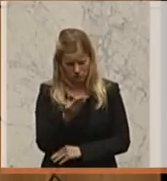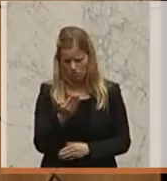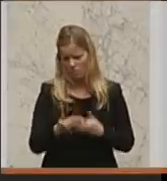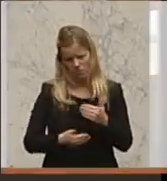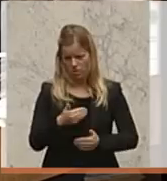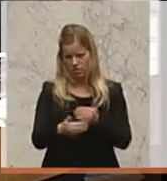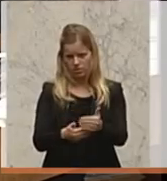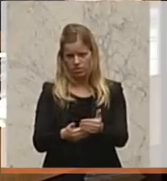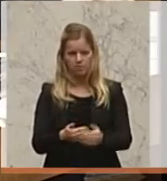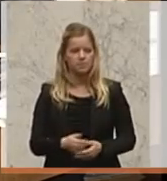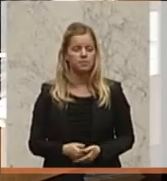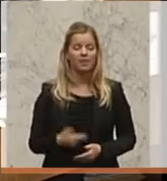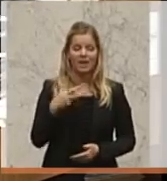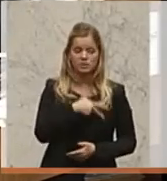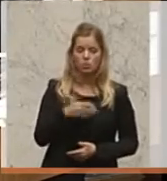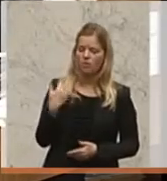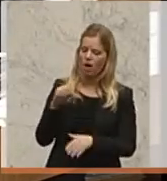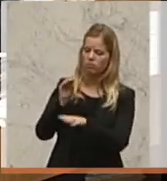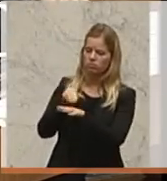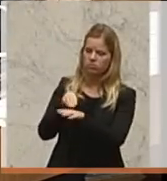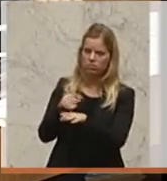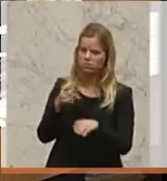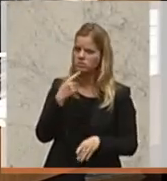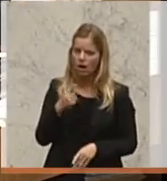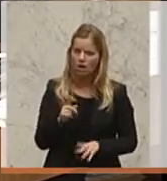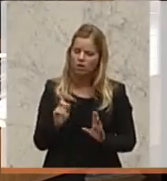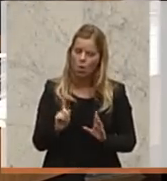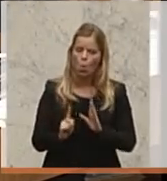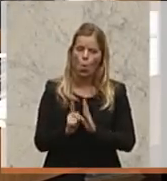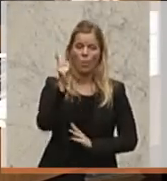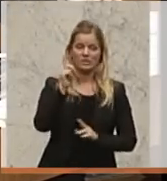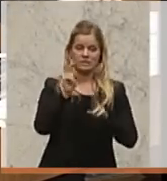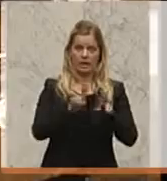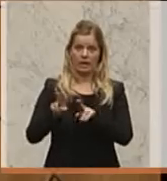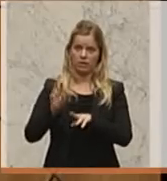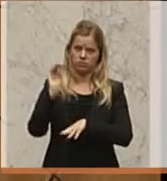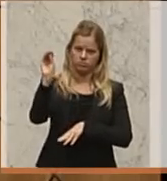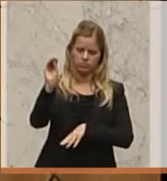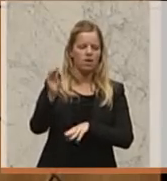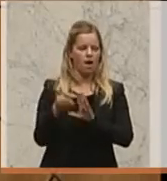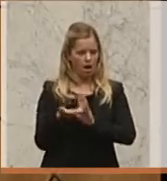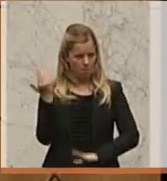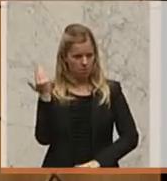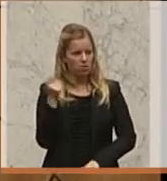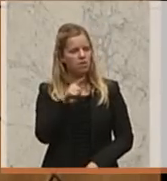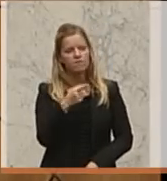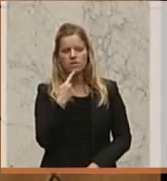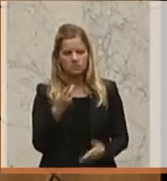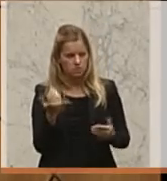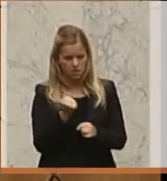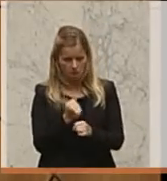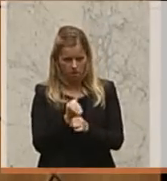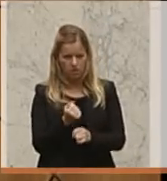dann zur Sprache gebracht, hat das höchstgerichtlich dann aufheben lassen. Und was haben Sie gemacht? Der Herr Haupt und die Frau Haubner haben